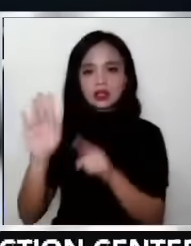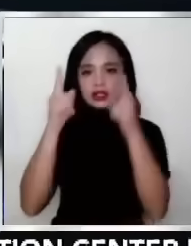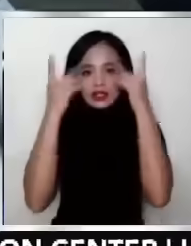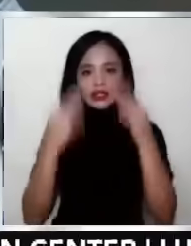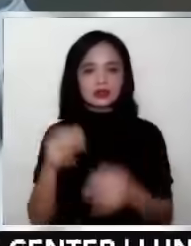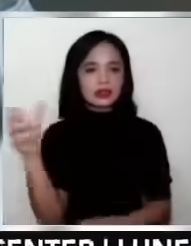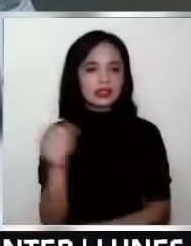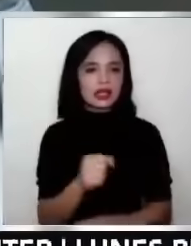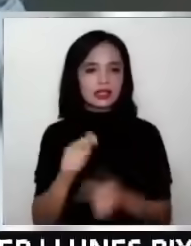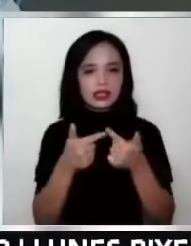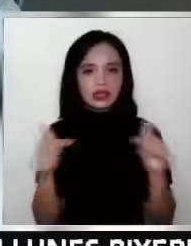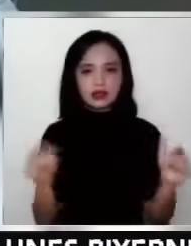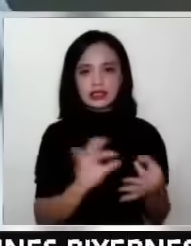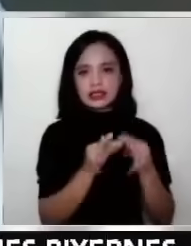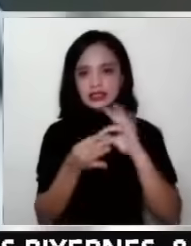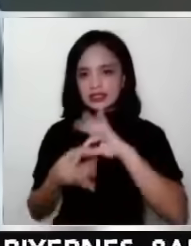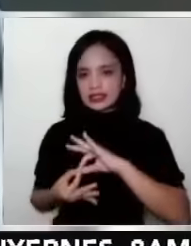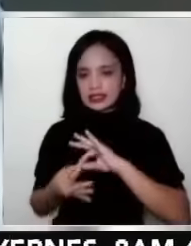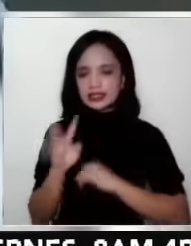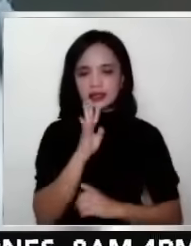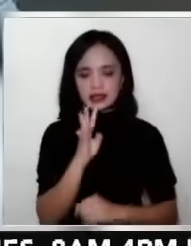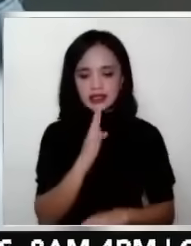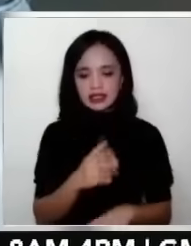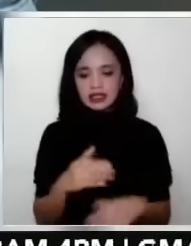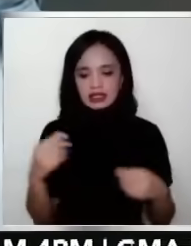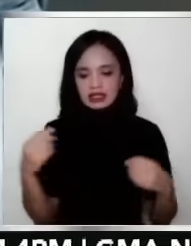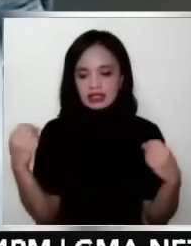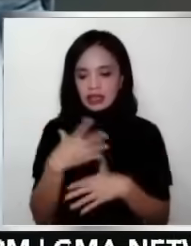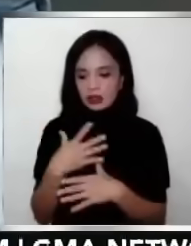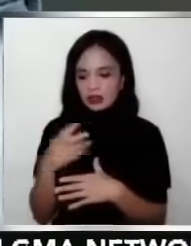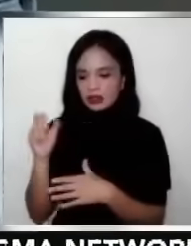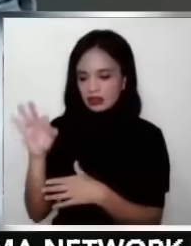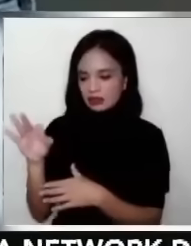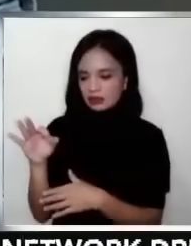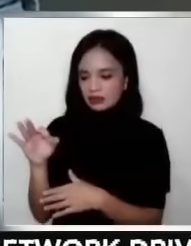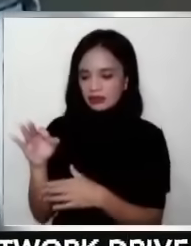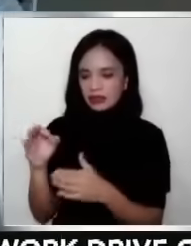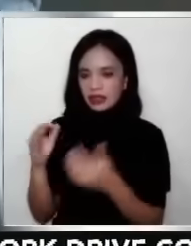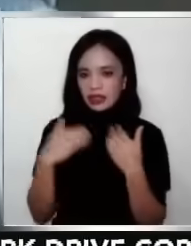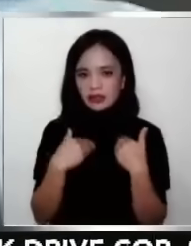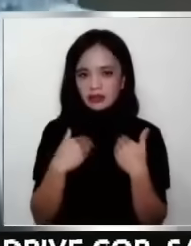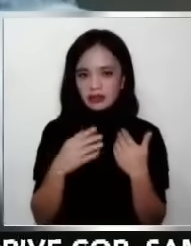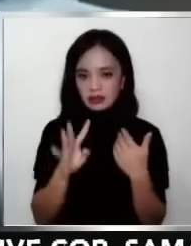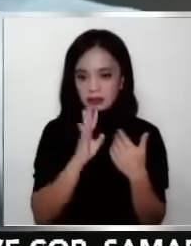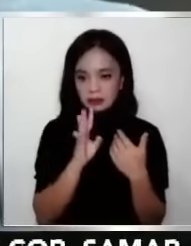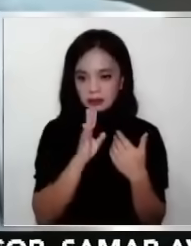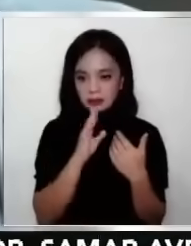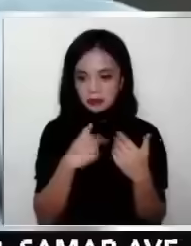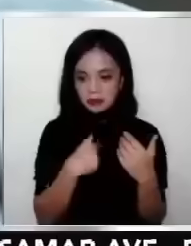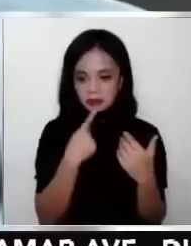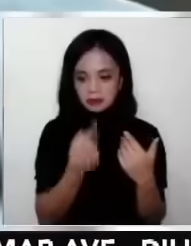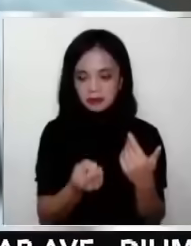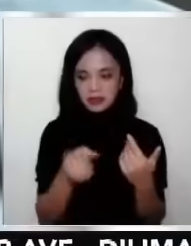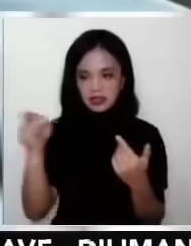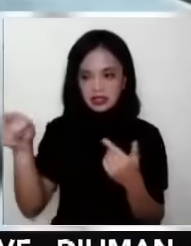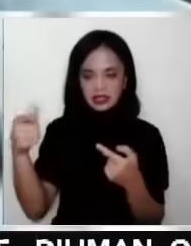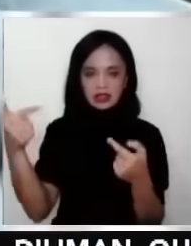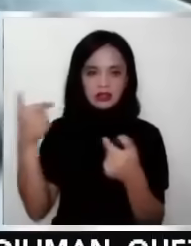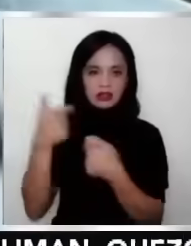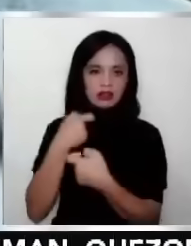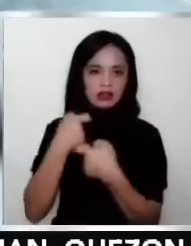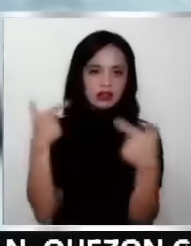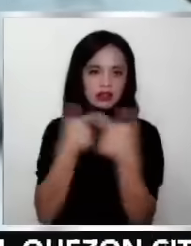interpreter. Takot na baka every time na may lumabas sa bibig ko, pagtatawa nila ako, ibabash nila ako.